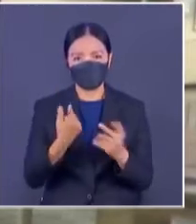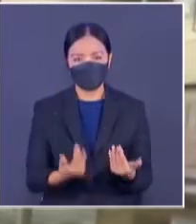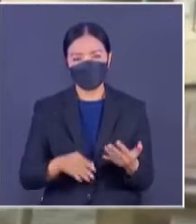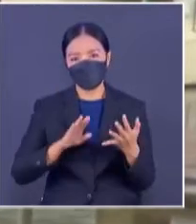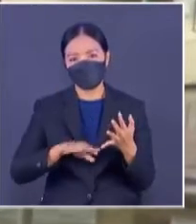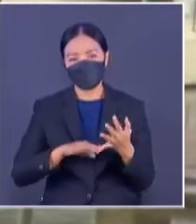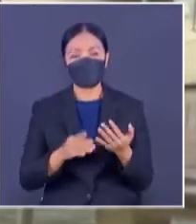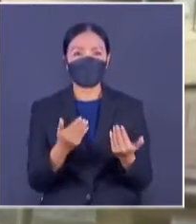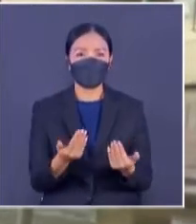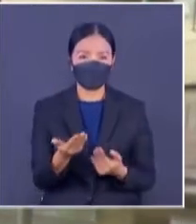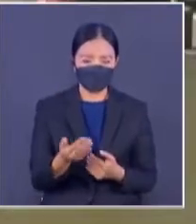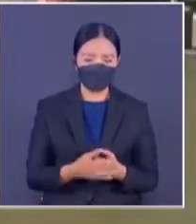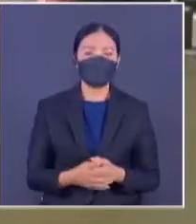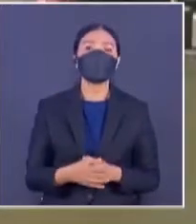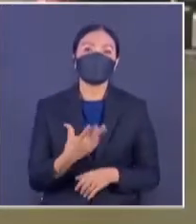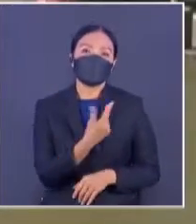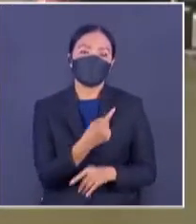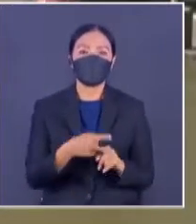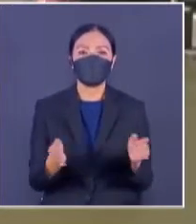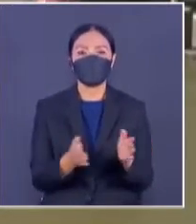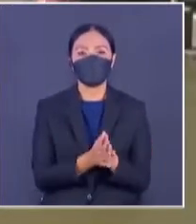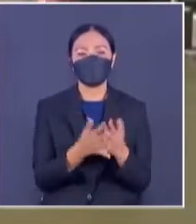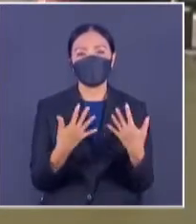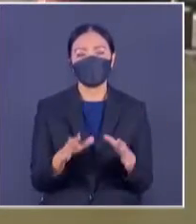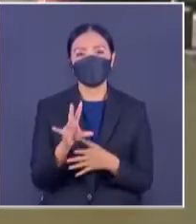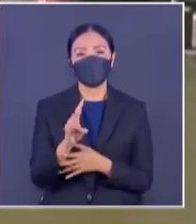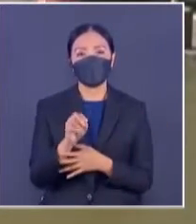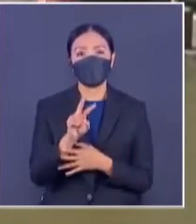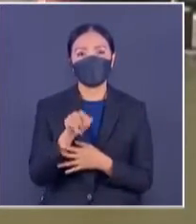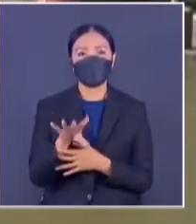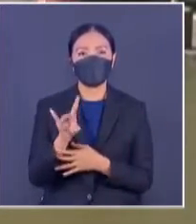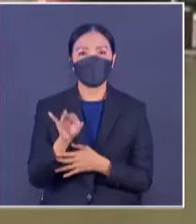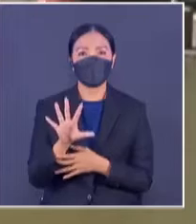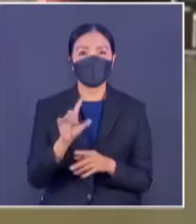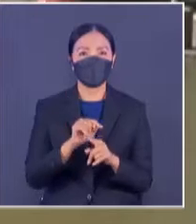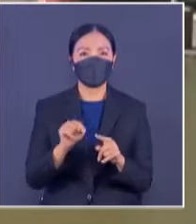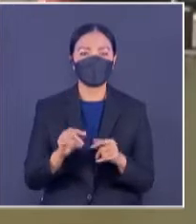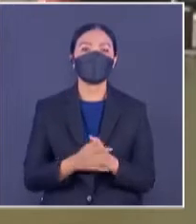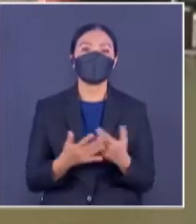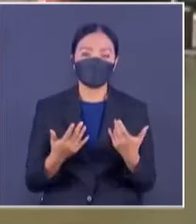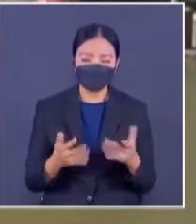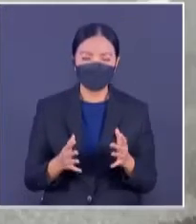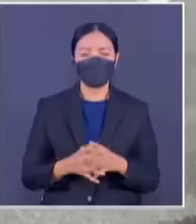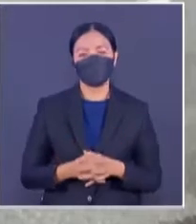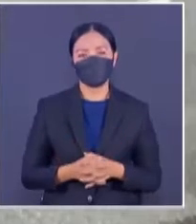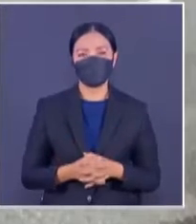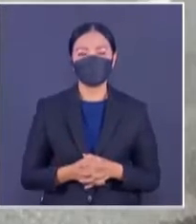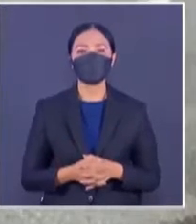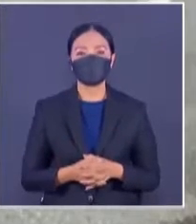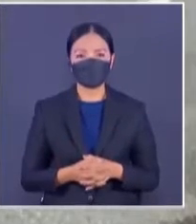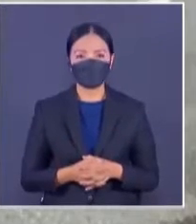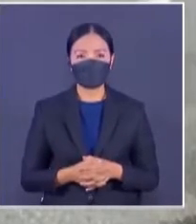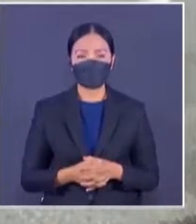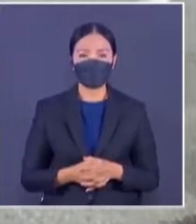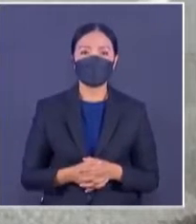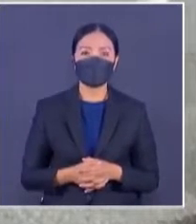ซึ่งล่าสุดเนี่ยตอนนี้ก็ฉีดวัคซีนสะสมกันไปแล้วเนี่ย 72.85% ด้วยกัน โอ้ถือว่าฉีดไปได้เยอะเลยทีเดียวนะครับ ครับ